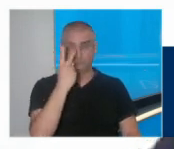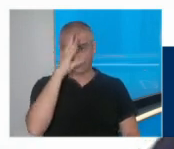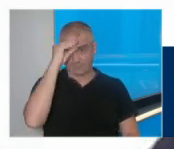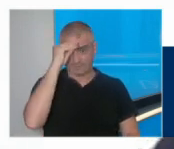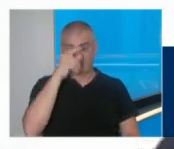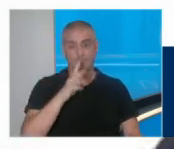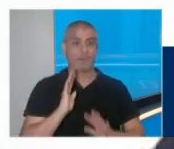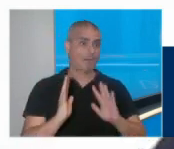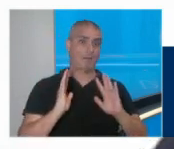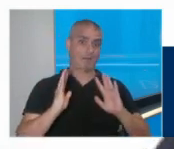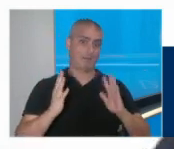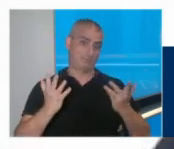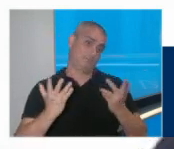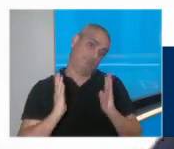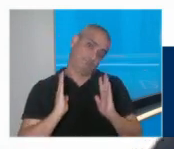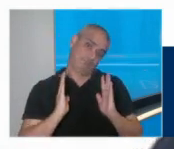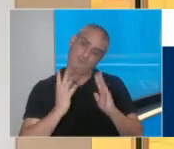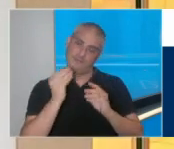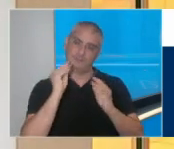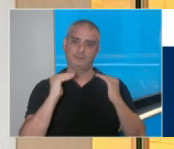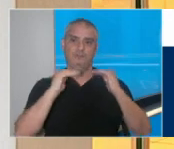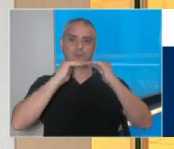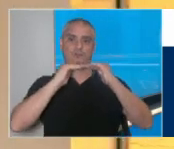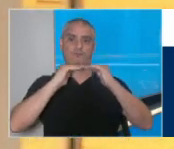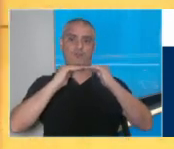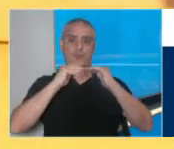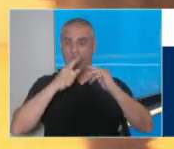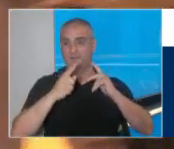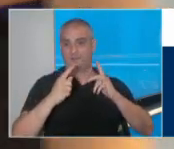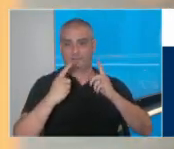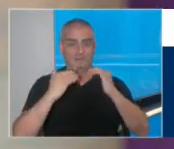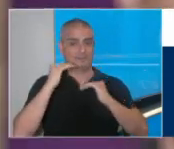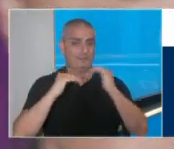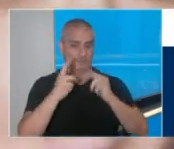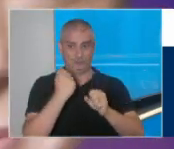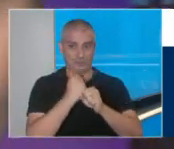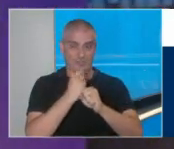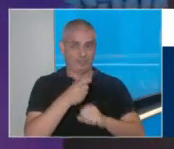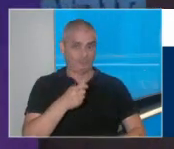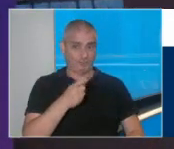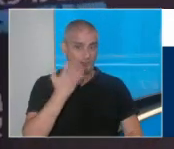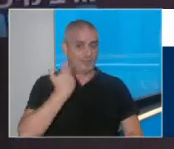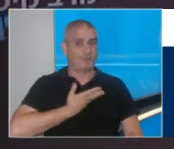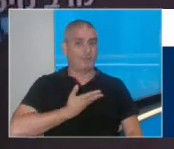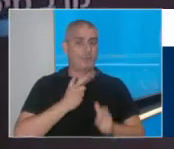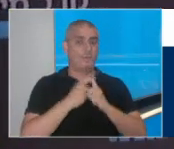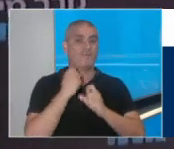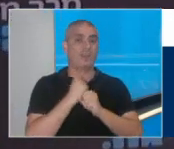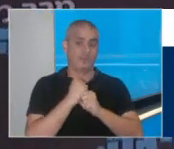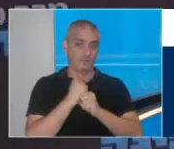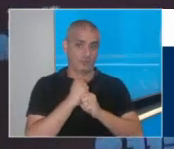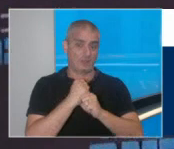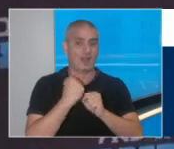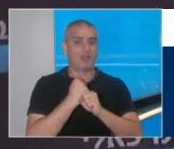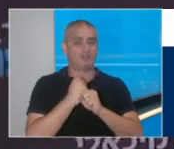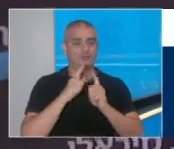3 נשים ו2 גברים, כך בעצם לפי השוויון המגדרי, האיזון המגדרי, מה שקיבלו במפלגת העבודה,